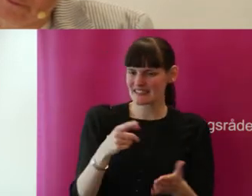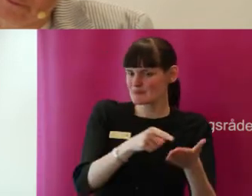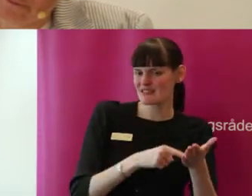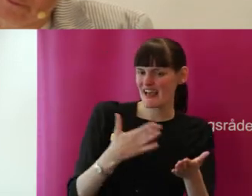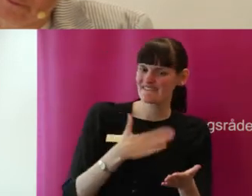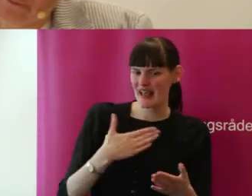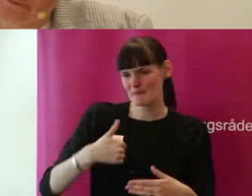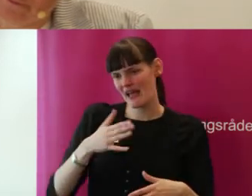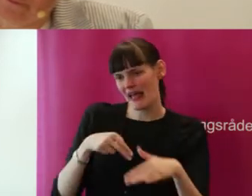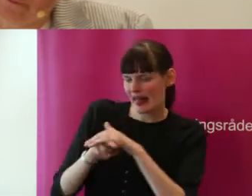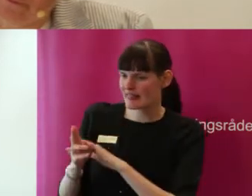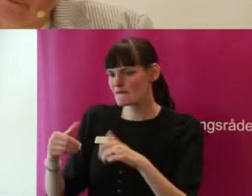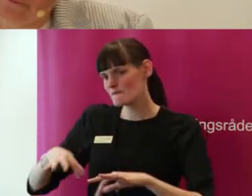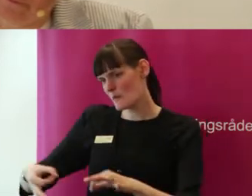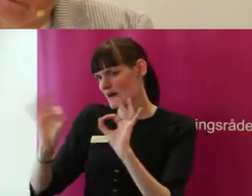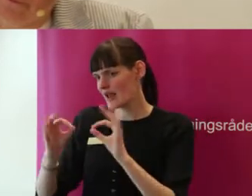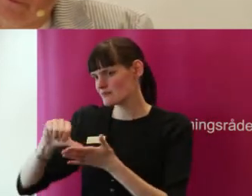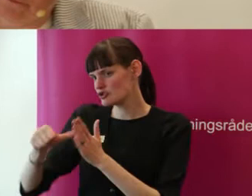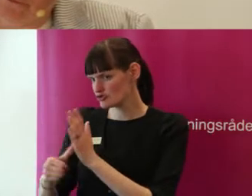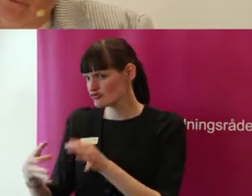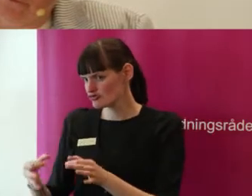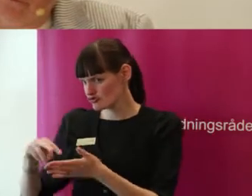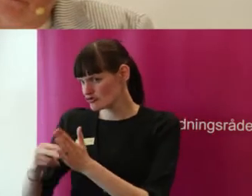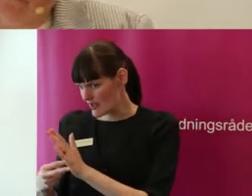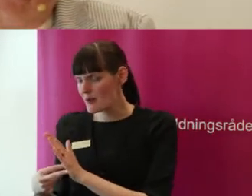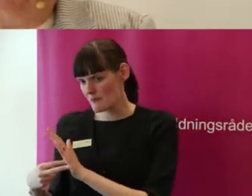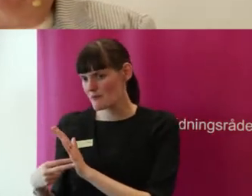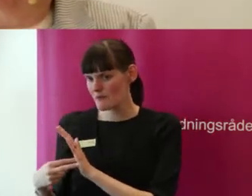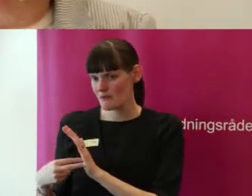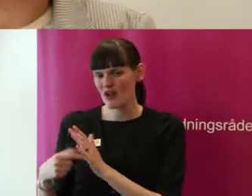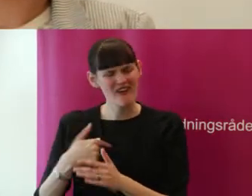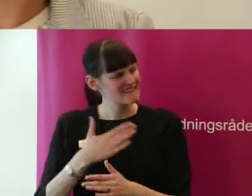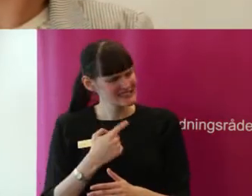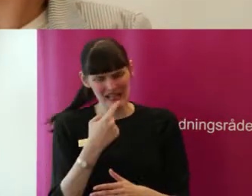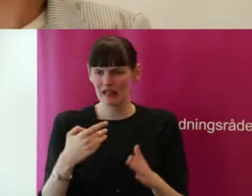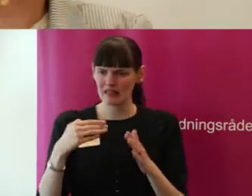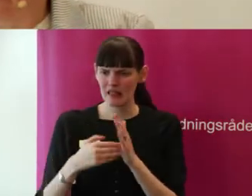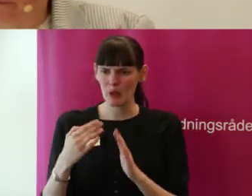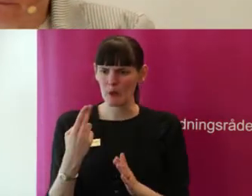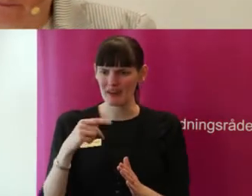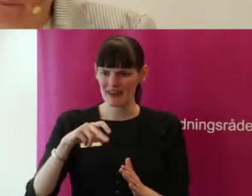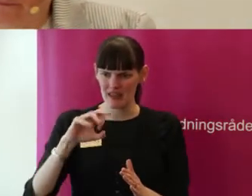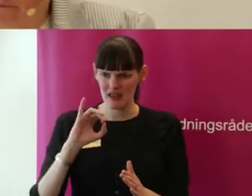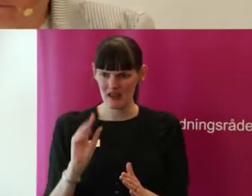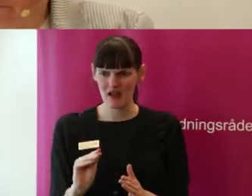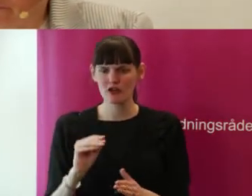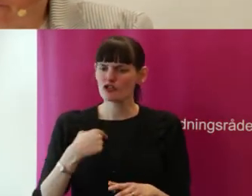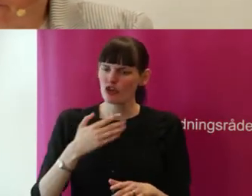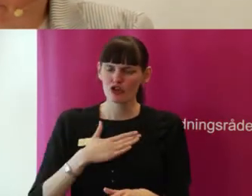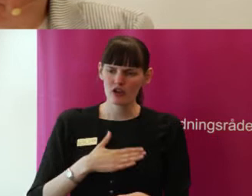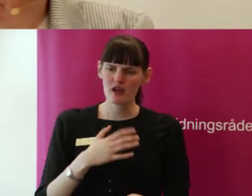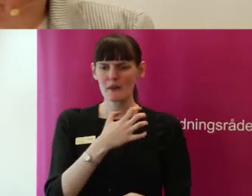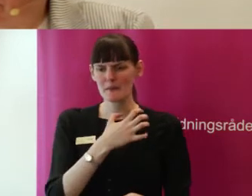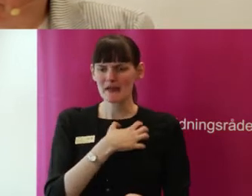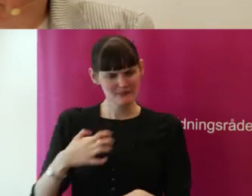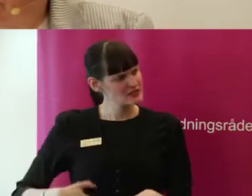utbildningssystemet. Och här vill jag skicka med till Ulrika, bara en minut. Det vore ju väldigt bra om departementet tittade på en